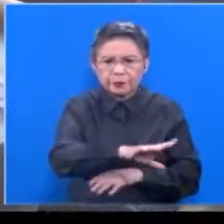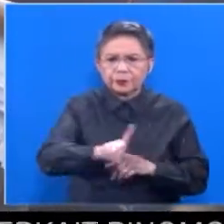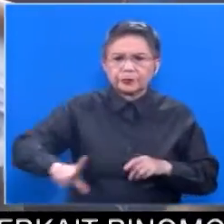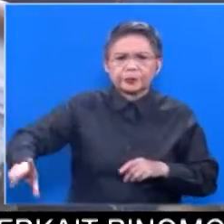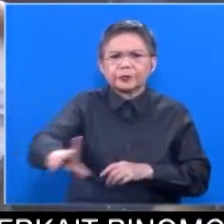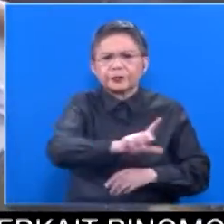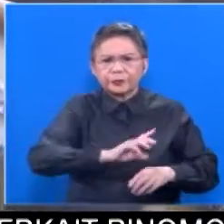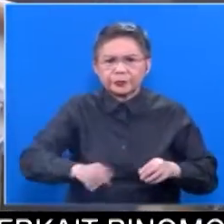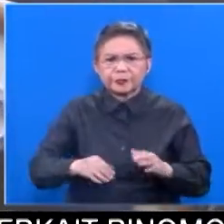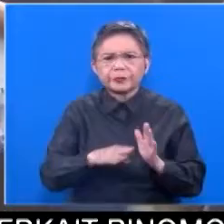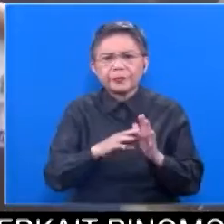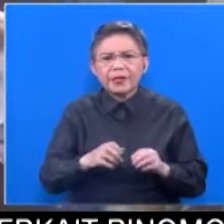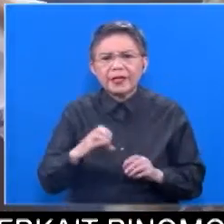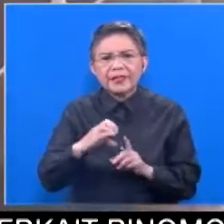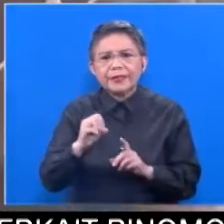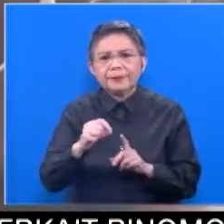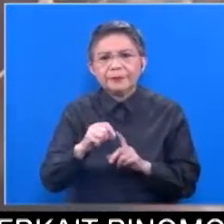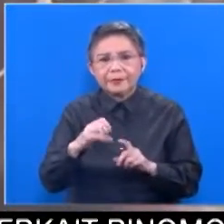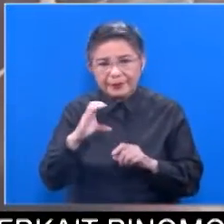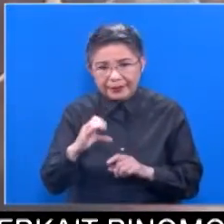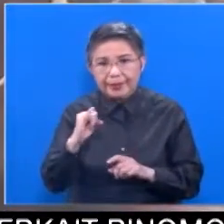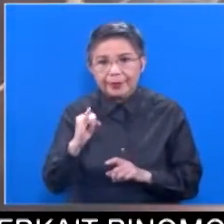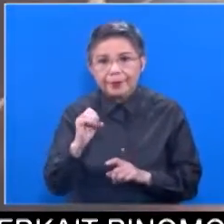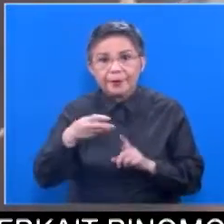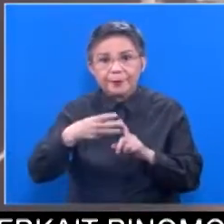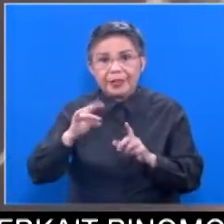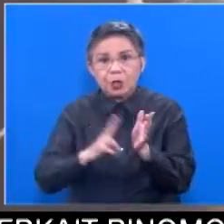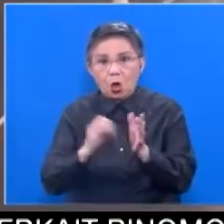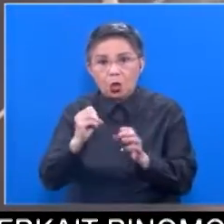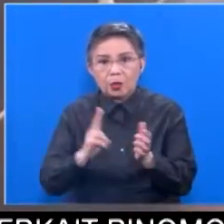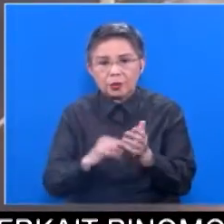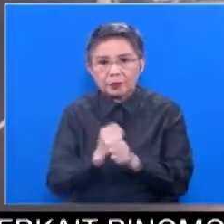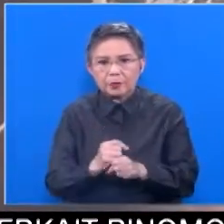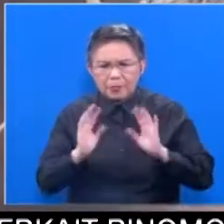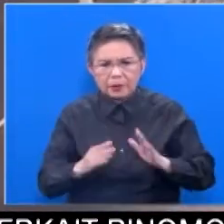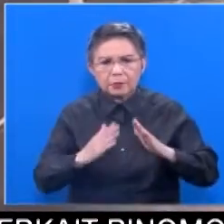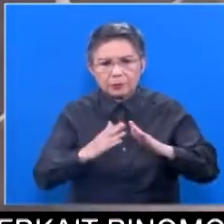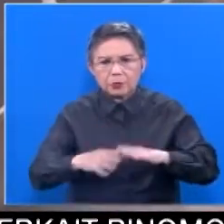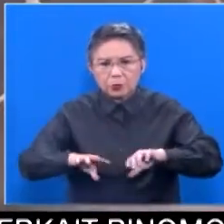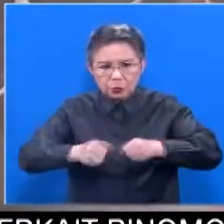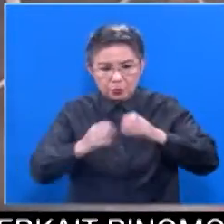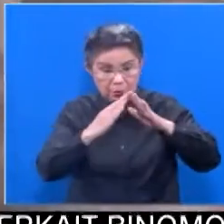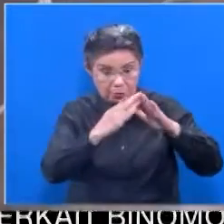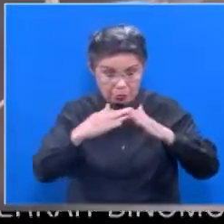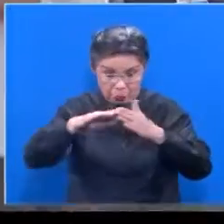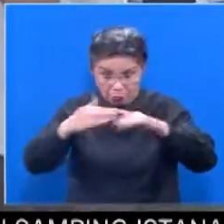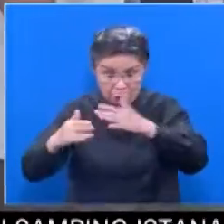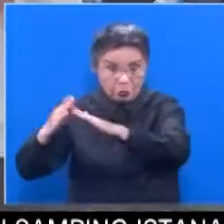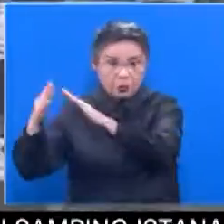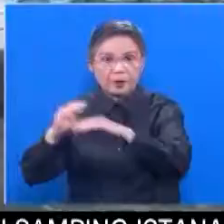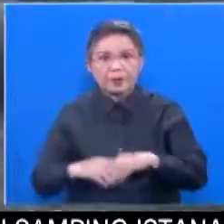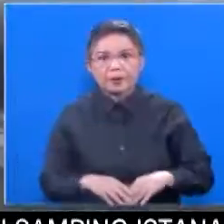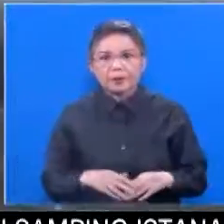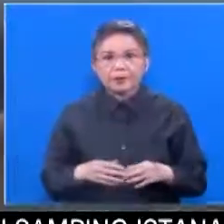permukiman di kawasan Ciparigi dan Cibinong. Akibatnya belasan rumah warga dilaporkan rusak pada bagian atap lantaran terbawa